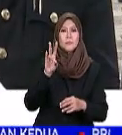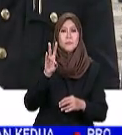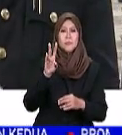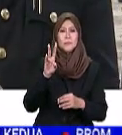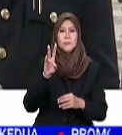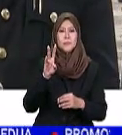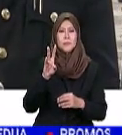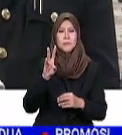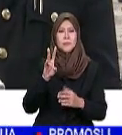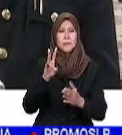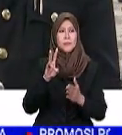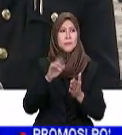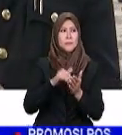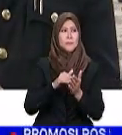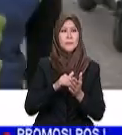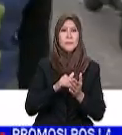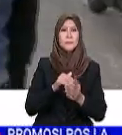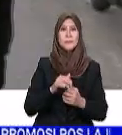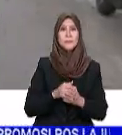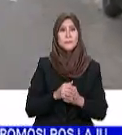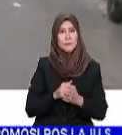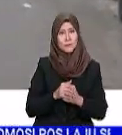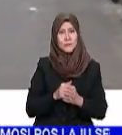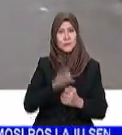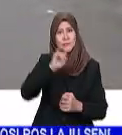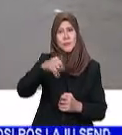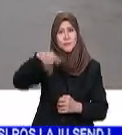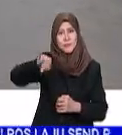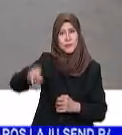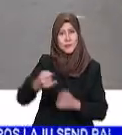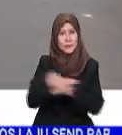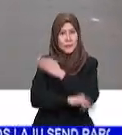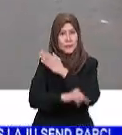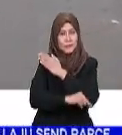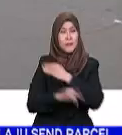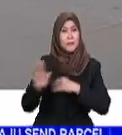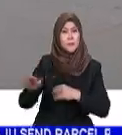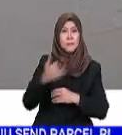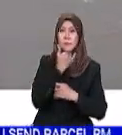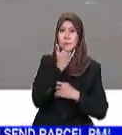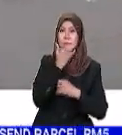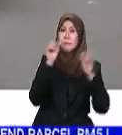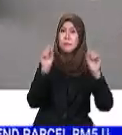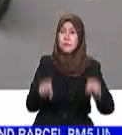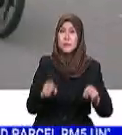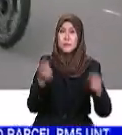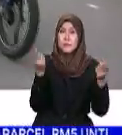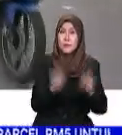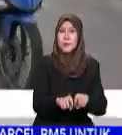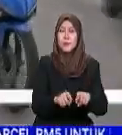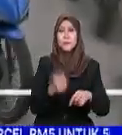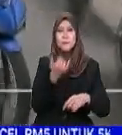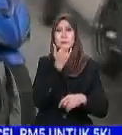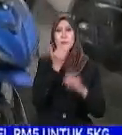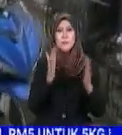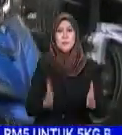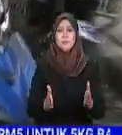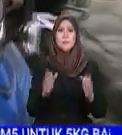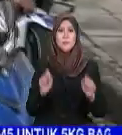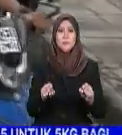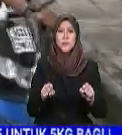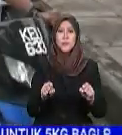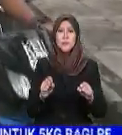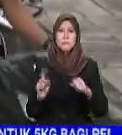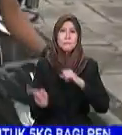merupakan antara 7 kesalahan utama yang dikesan oleh JPJ Negeri. Tegasnya, kesalahan tersebut boleh menyebabkan pesalah dikenakan mata